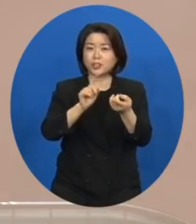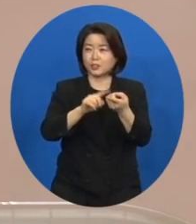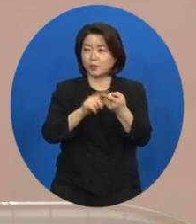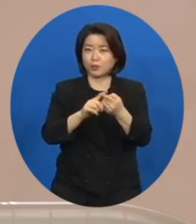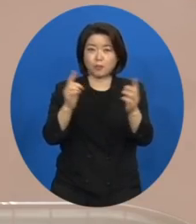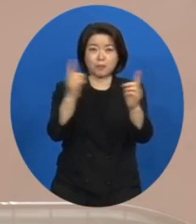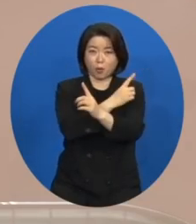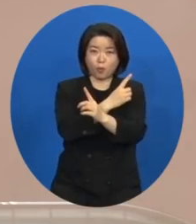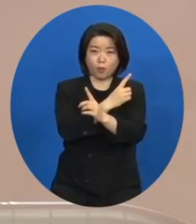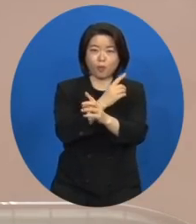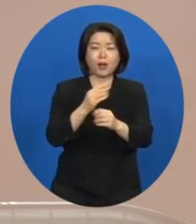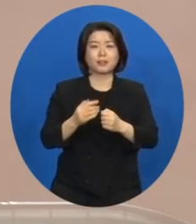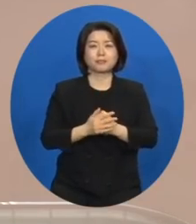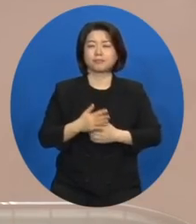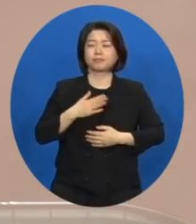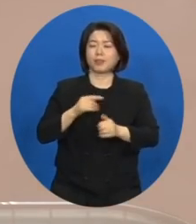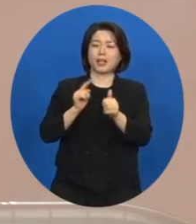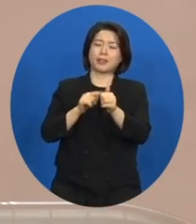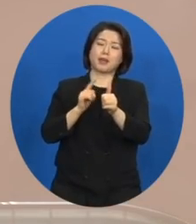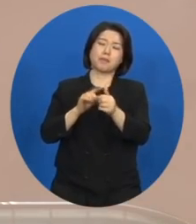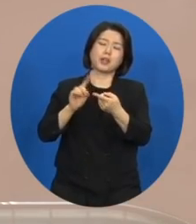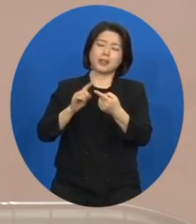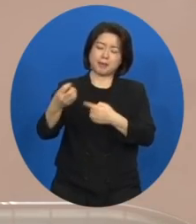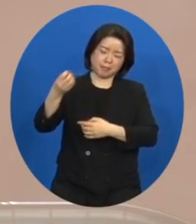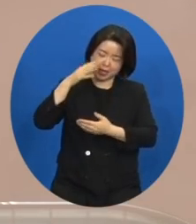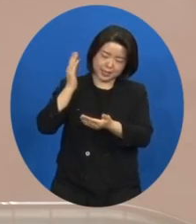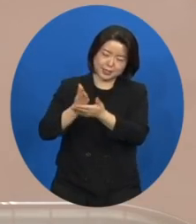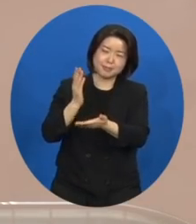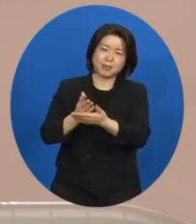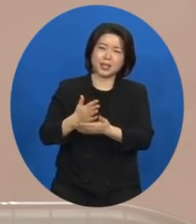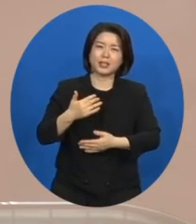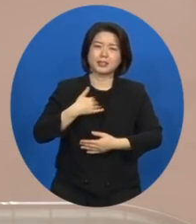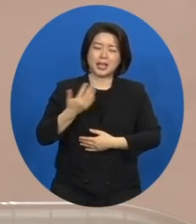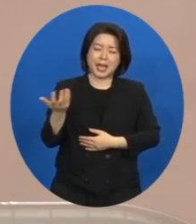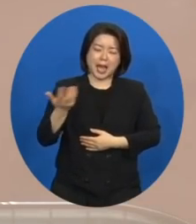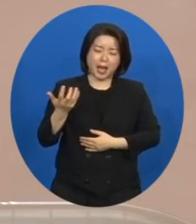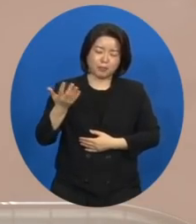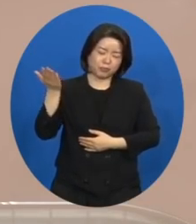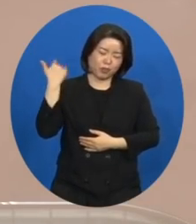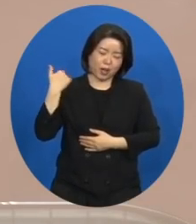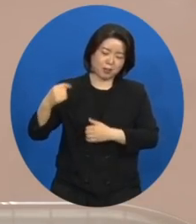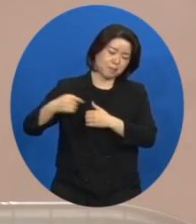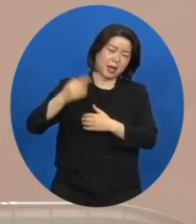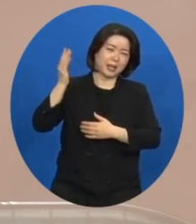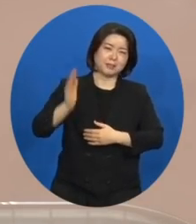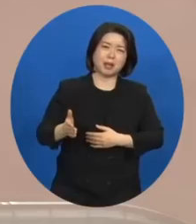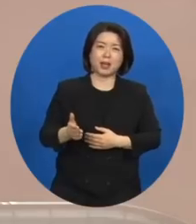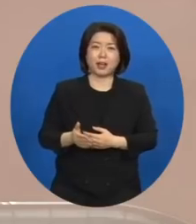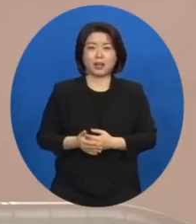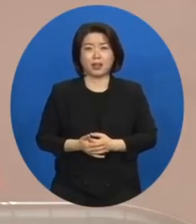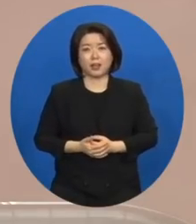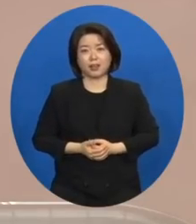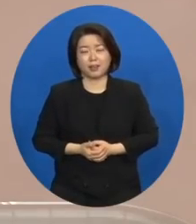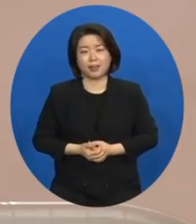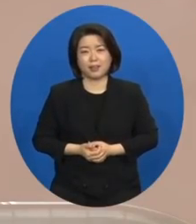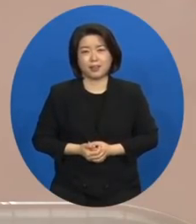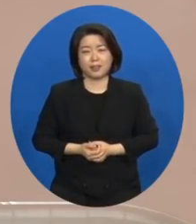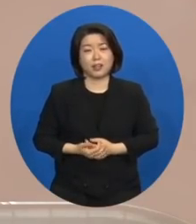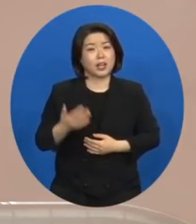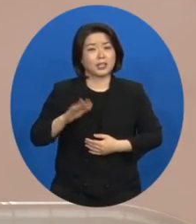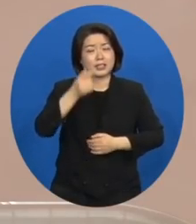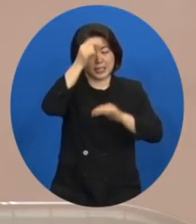얘기에요 내 남편 얘기하지 마세요 내 아픔 과거 건드리지마 써 라고 하는 것이지 근데 이